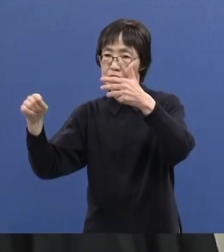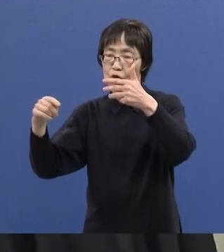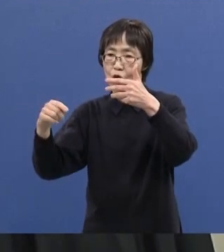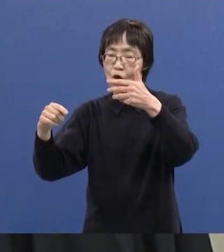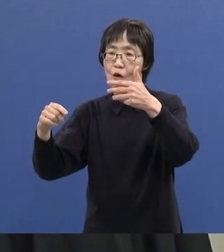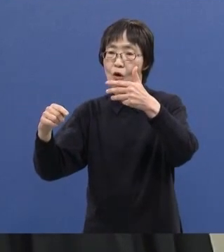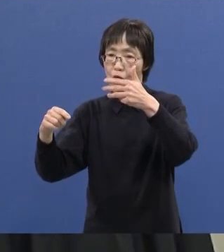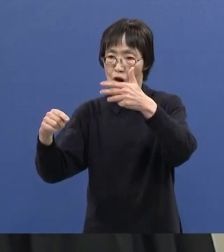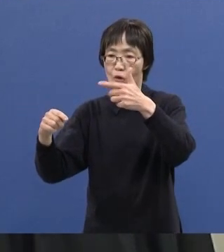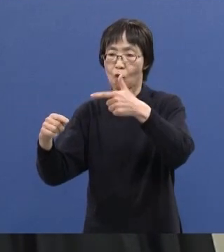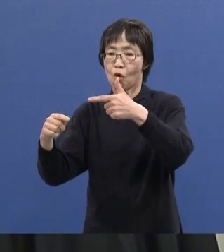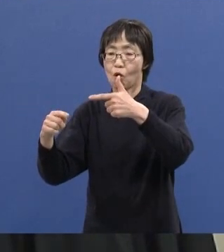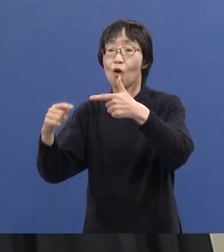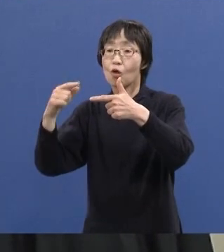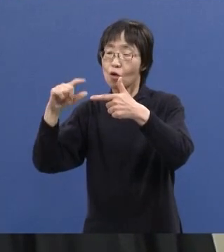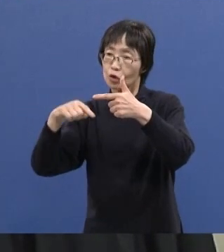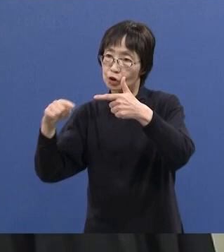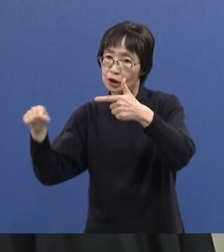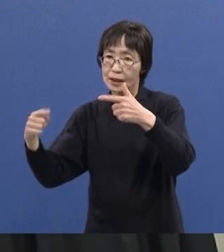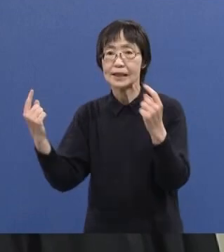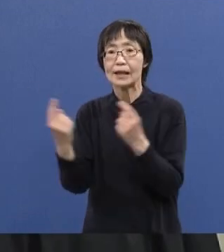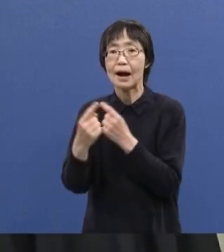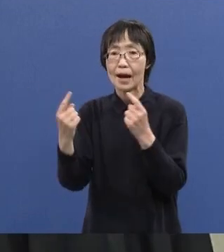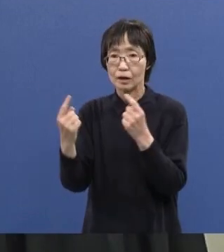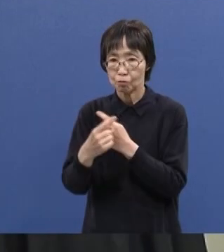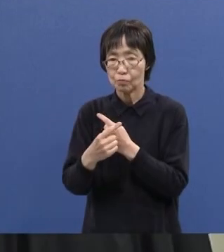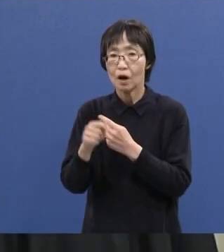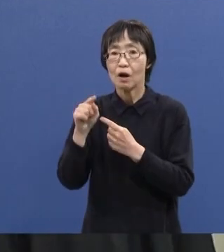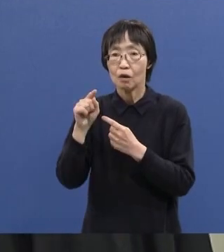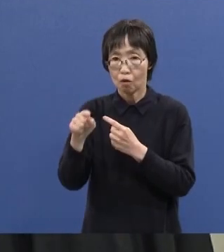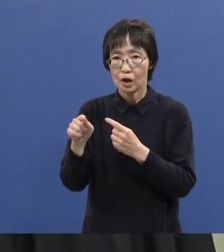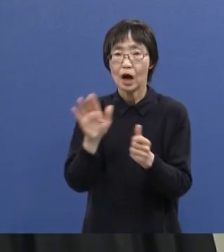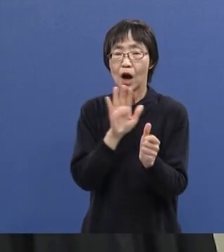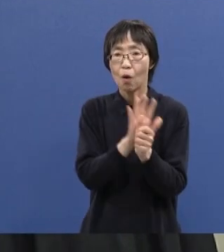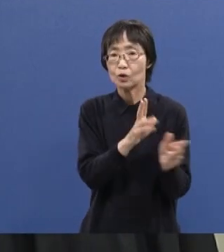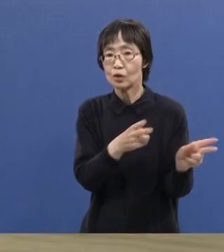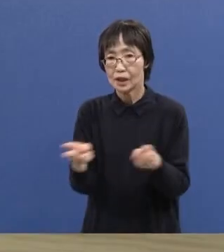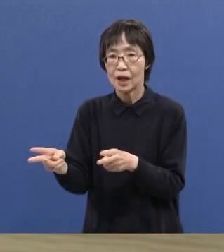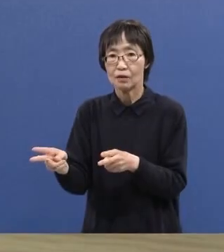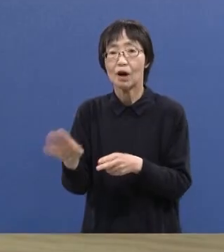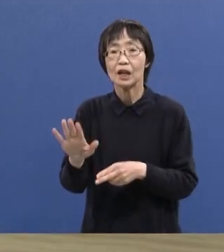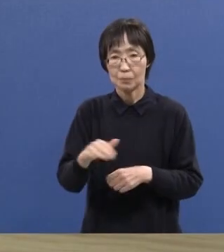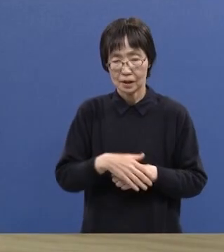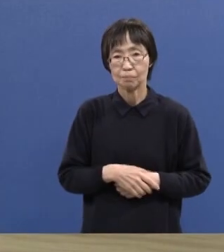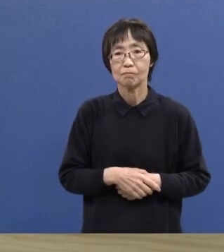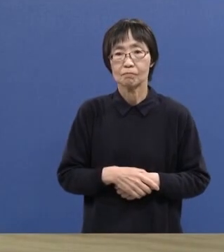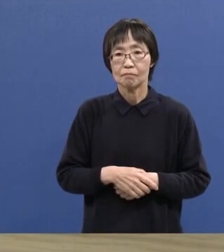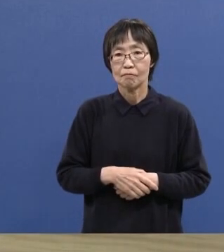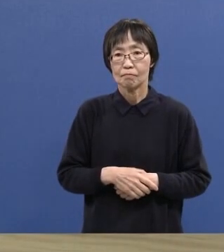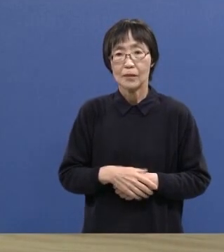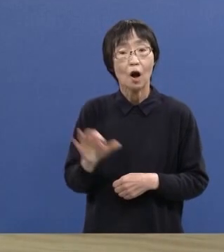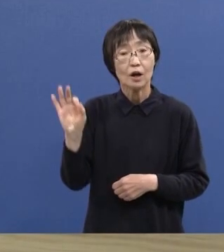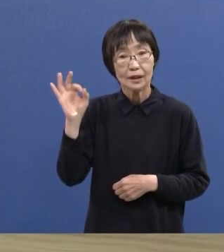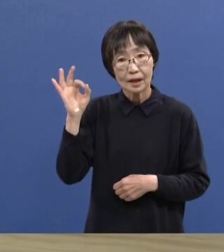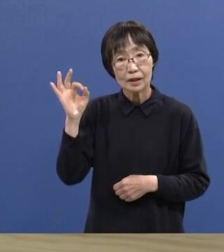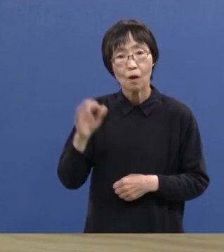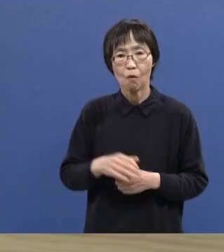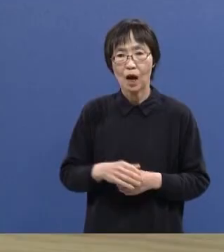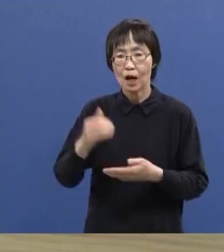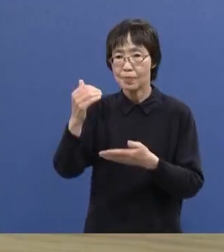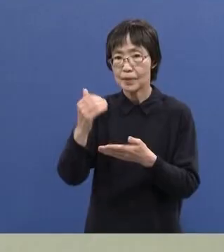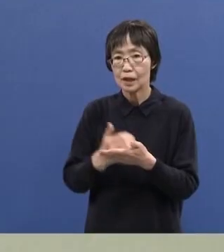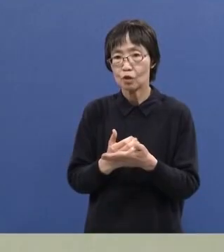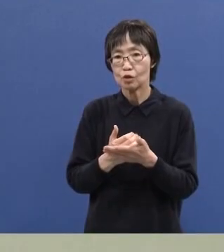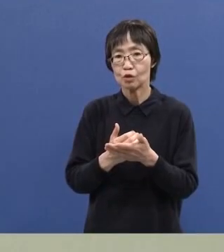60センチ以下に撤去する工事を対象に補助制度があります。補助金額は撤去する面